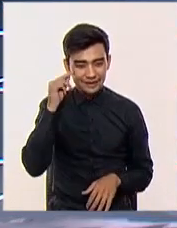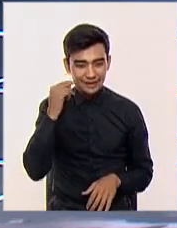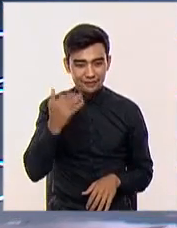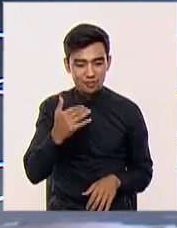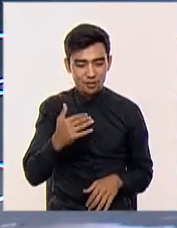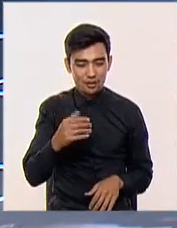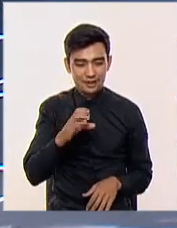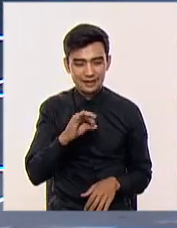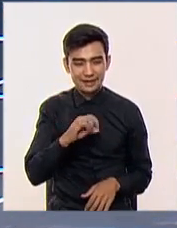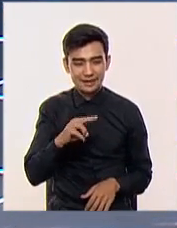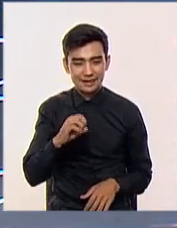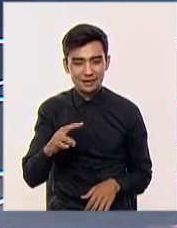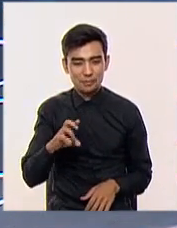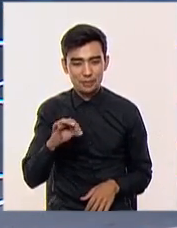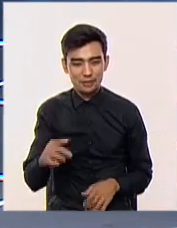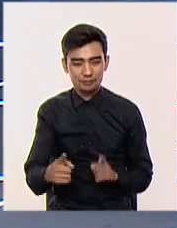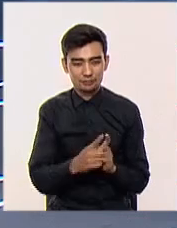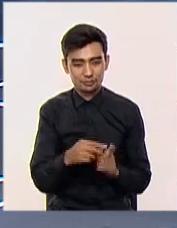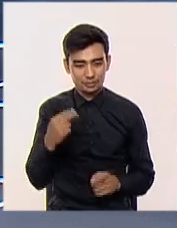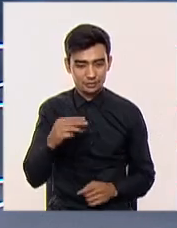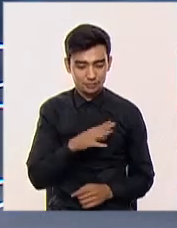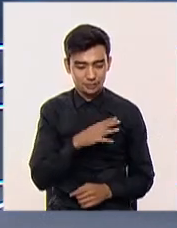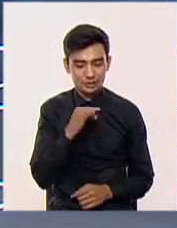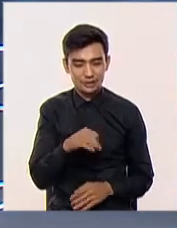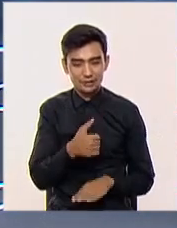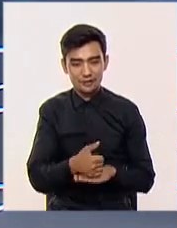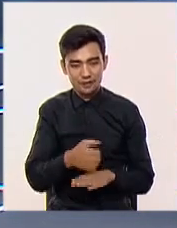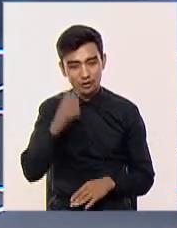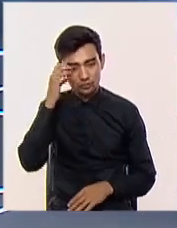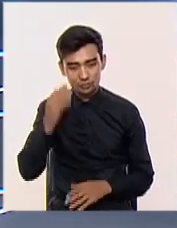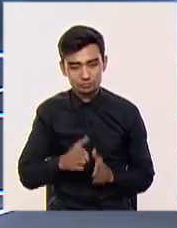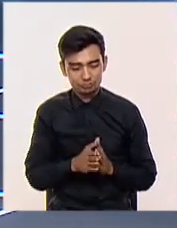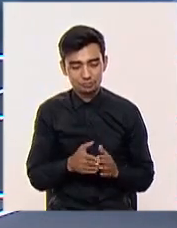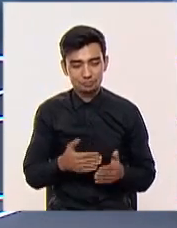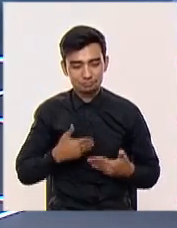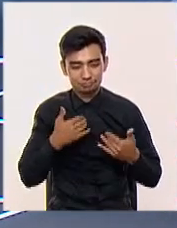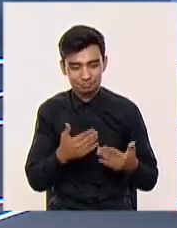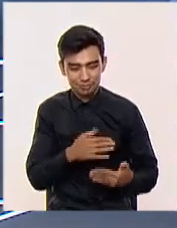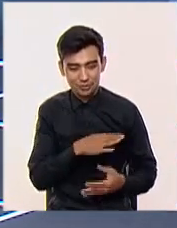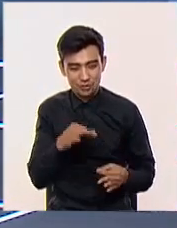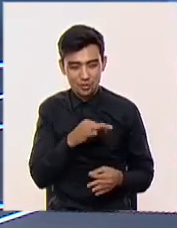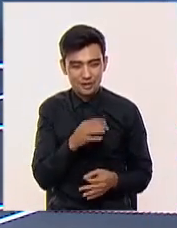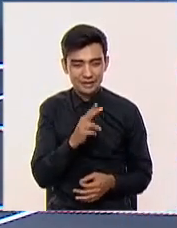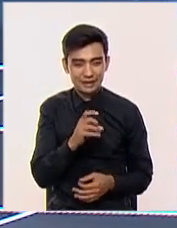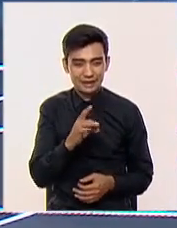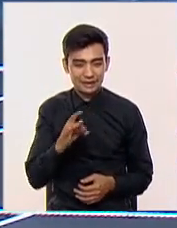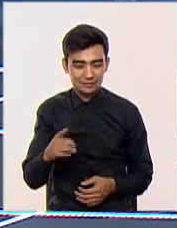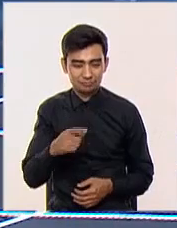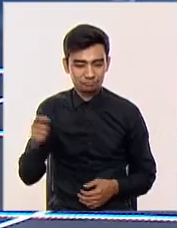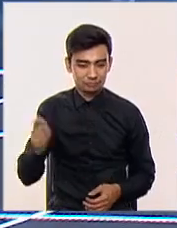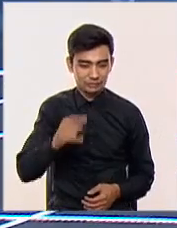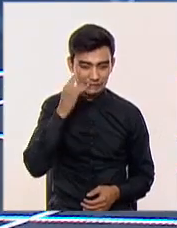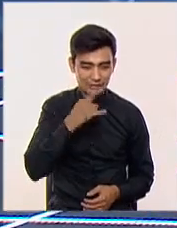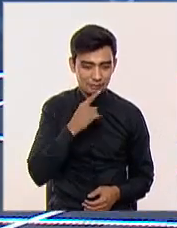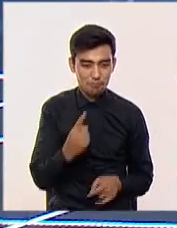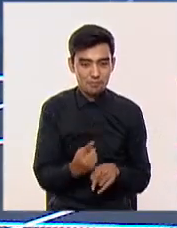Си Цзиньпином провел сегодня Касымжомарт Токаев. Глава государства поблагодарил председателя КНР за то, что он прибыл в Казахстан, ведь